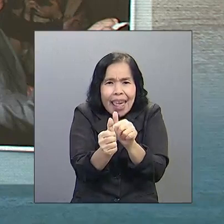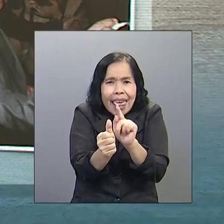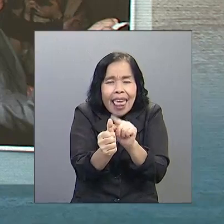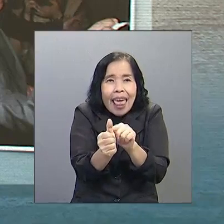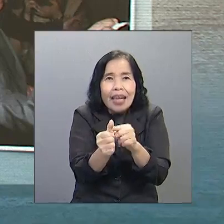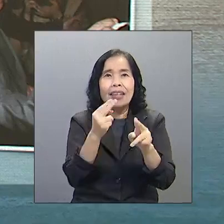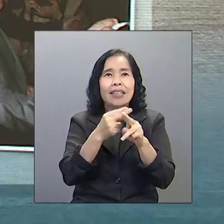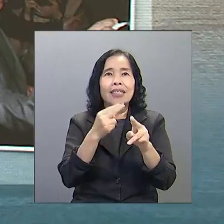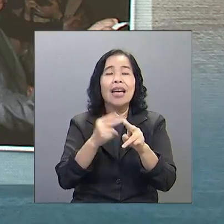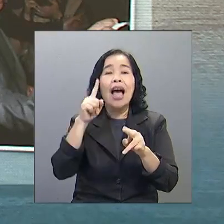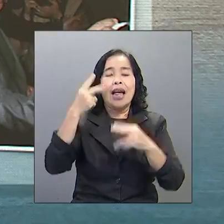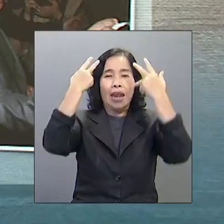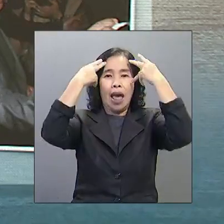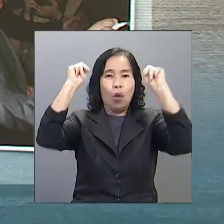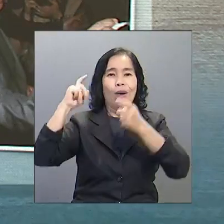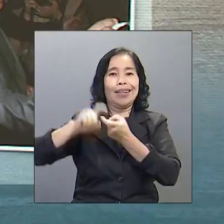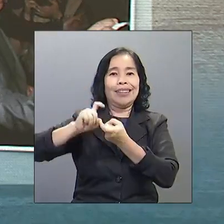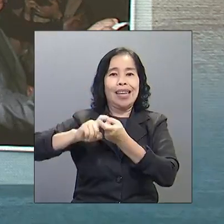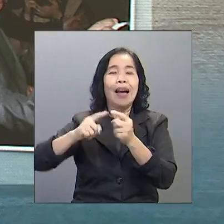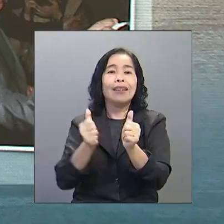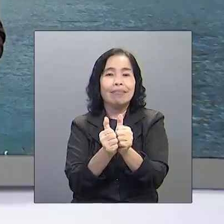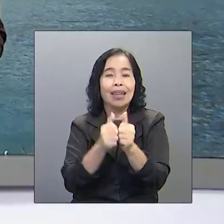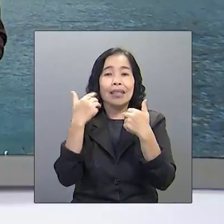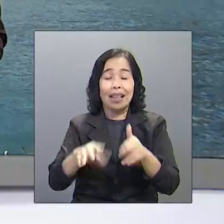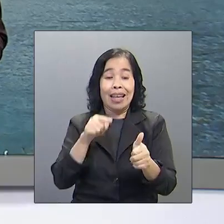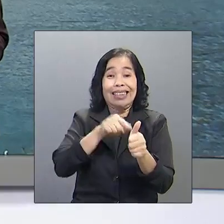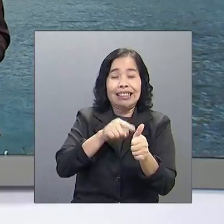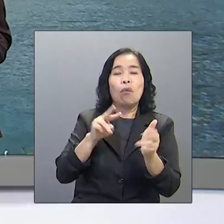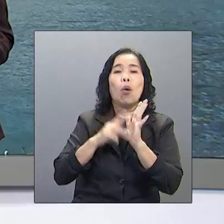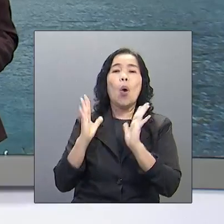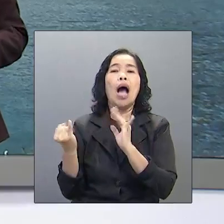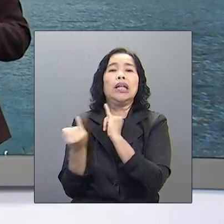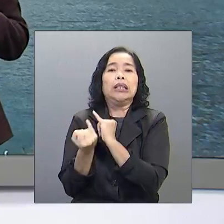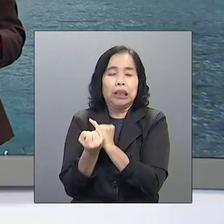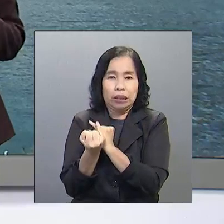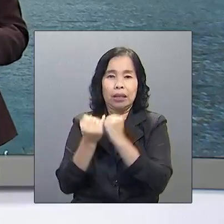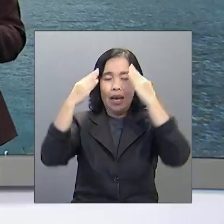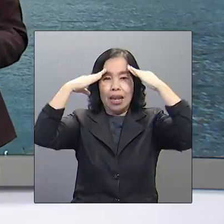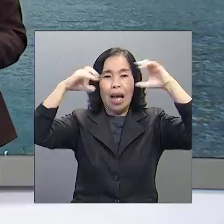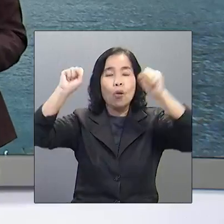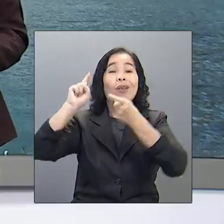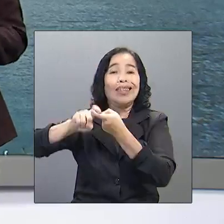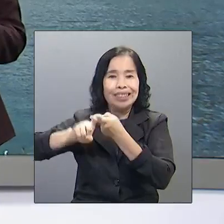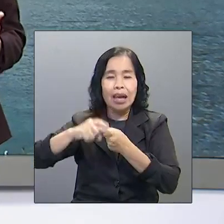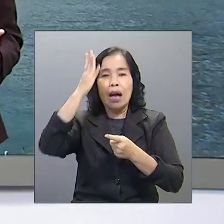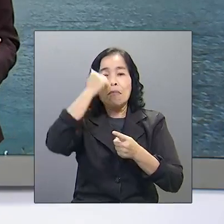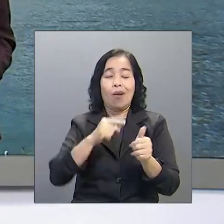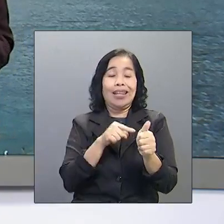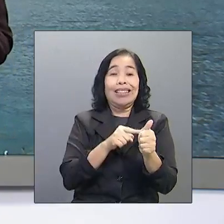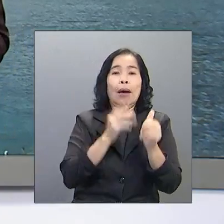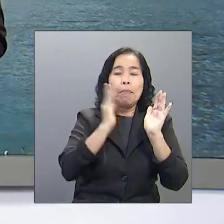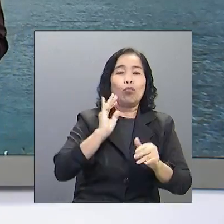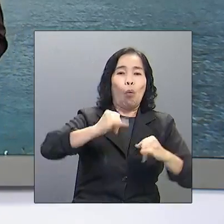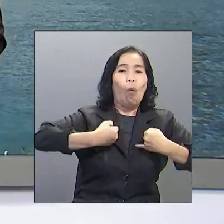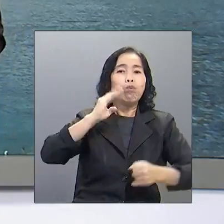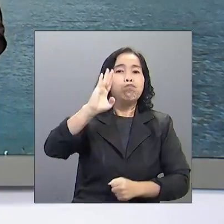วอดาชอฟ เขาได้ชอวเป็นคนใกล้ชิดของผู้นรัดเสีย โดยเขาเป็เจ้าของบริษัททมีชื่